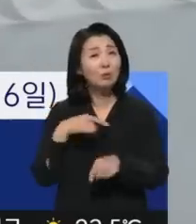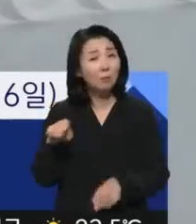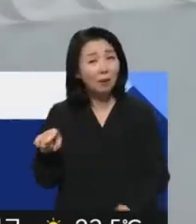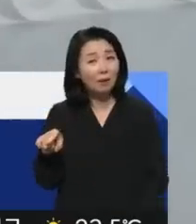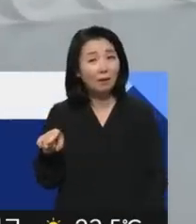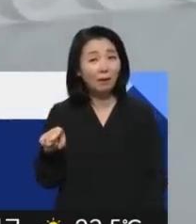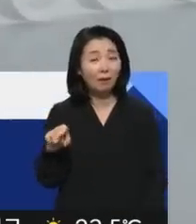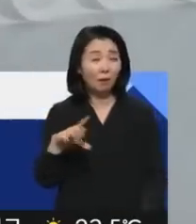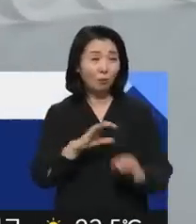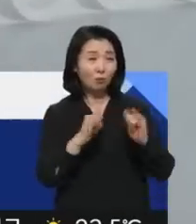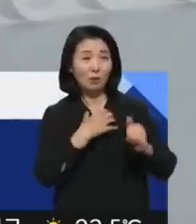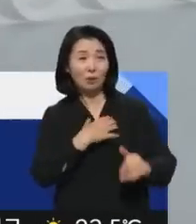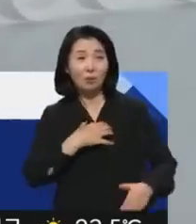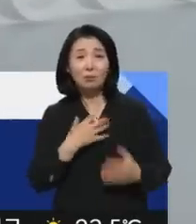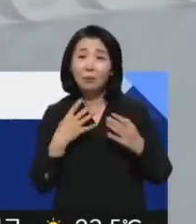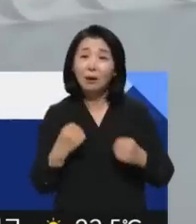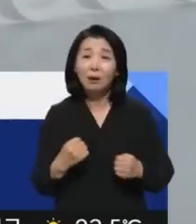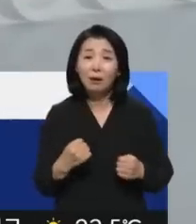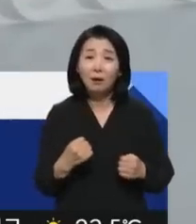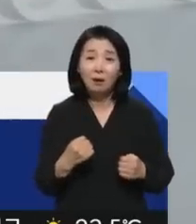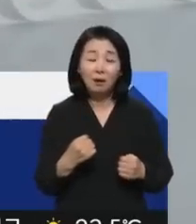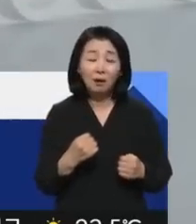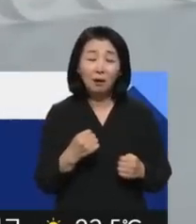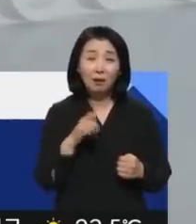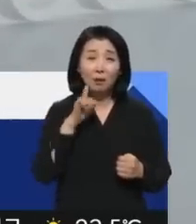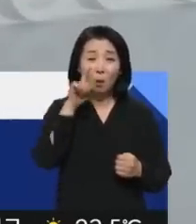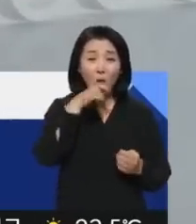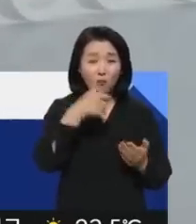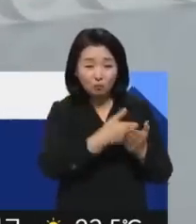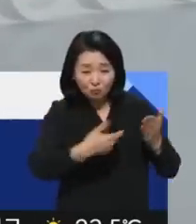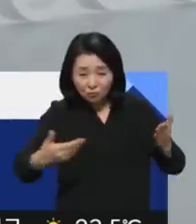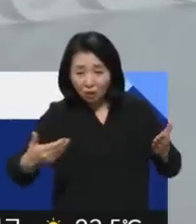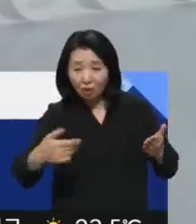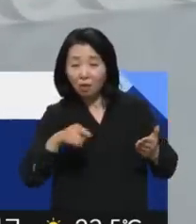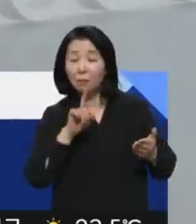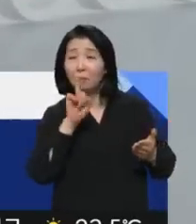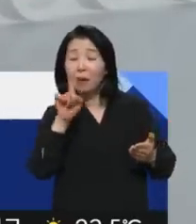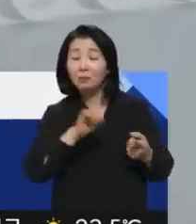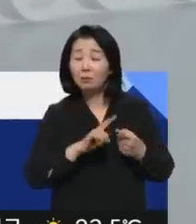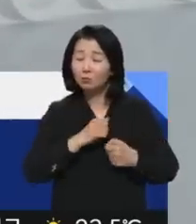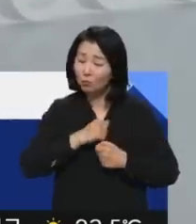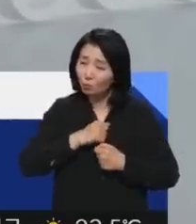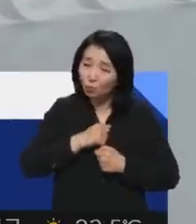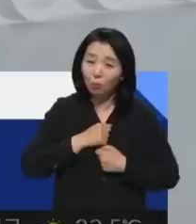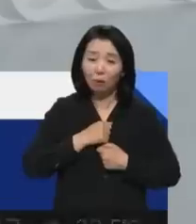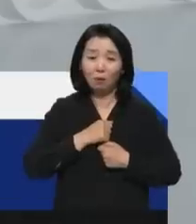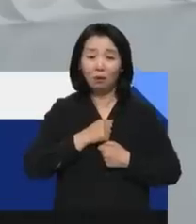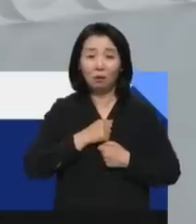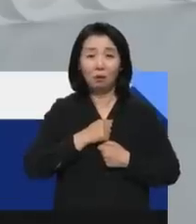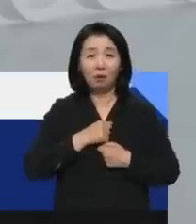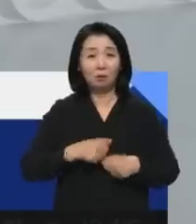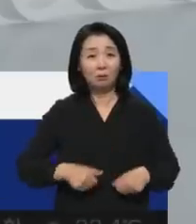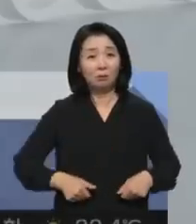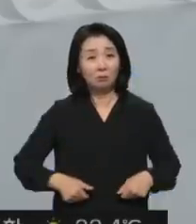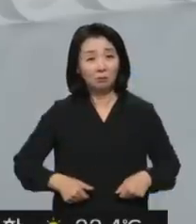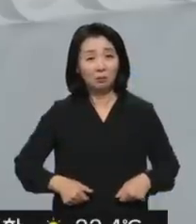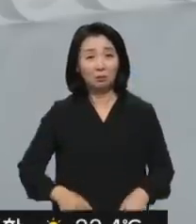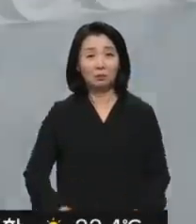많은 국민들께서 우려하고 계시기 때문에 이 문제에 대한 발언은 좀 조심하는 게 맞지 않았나.